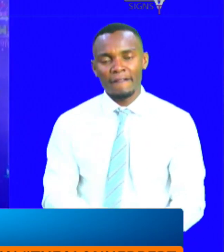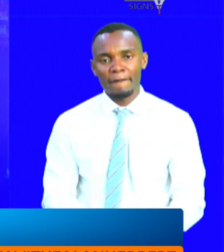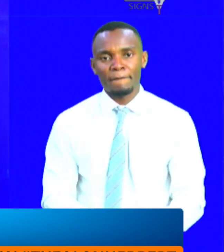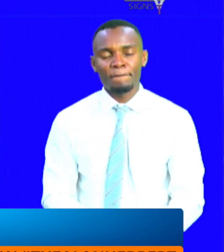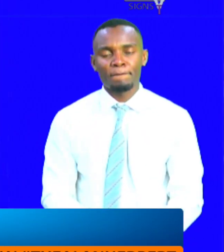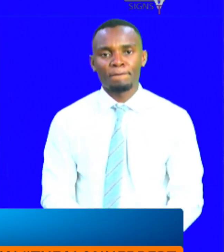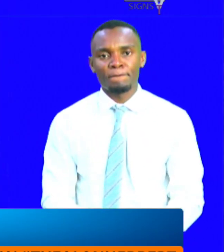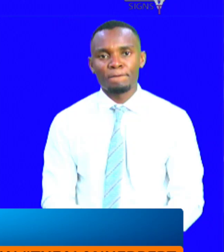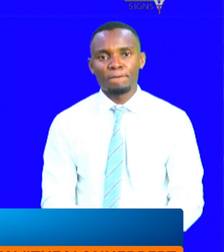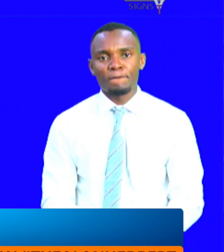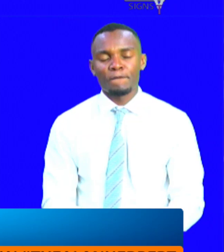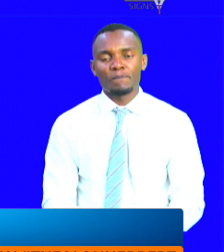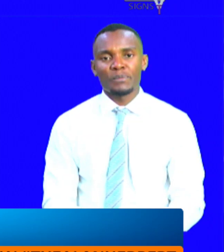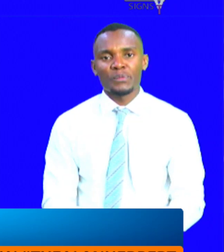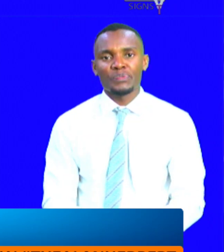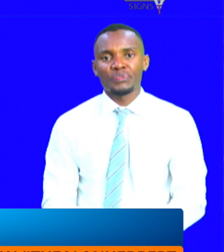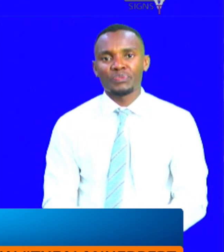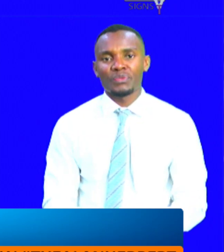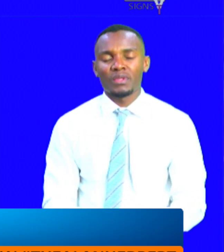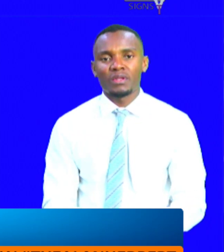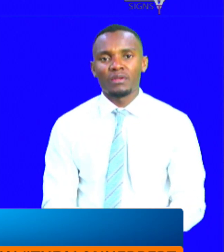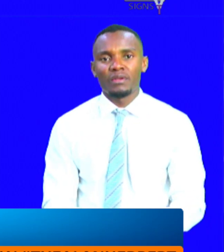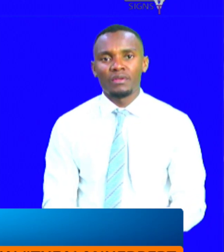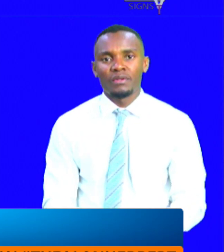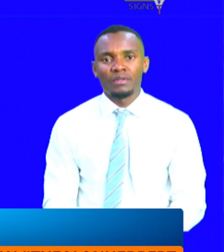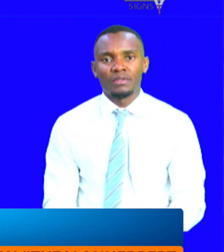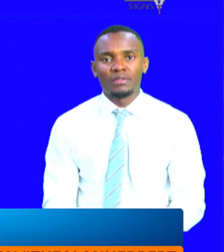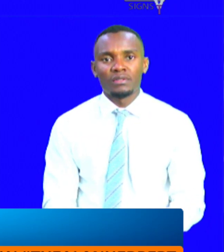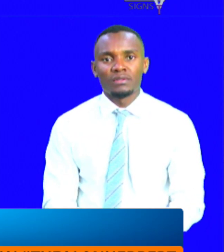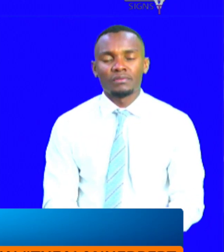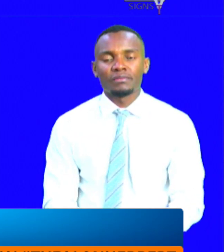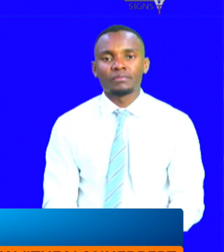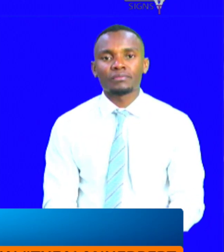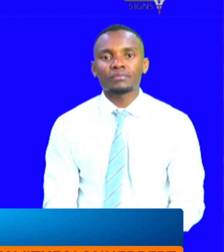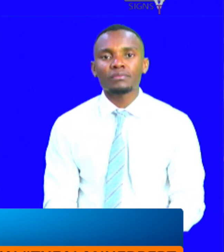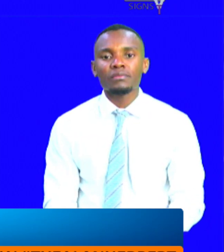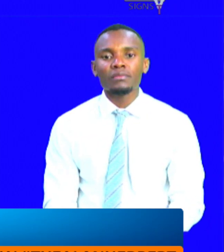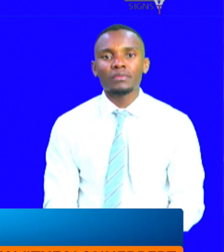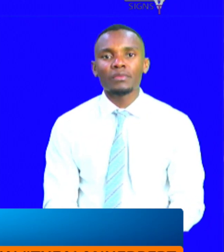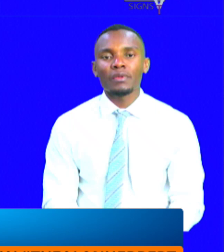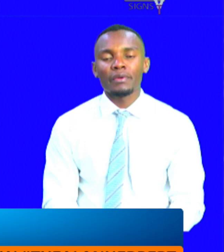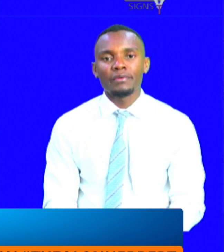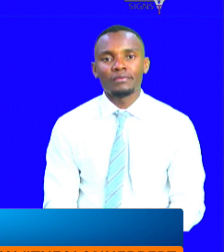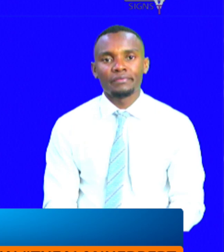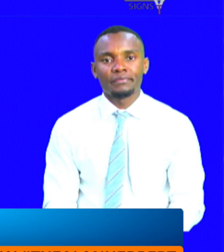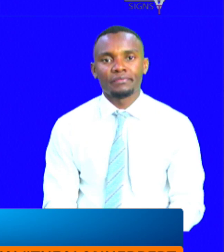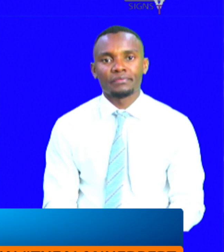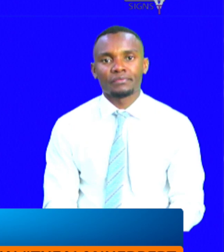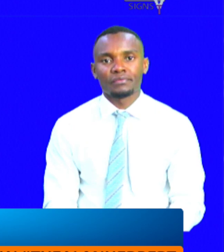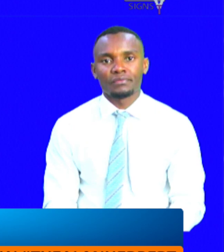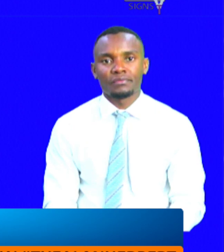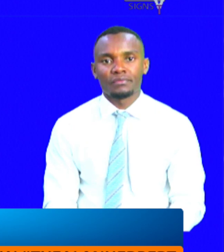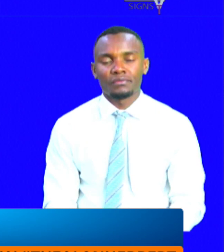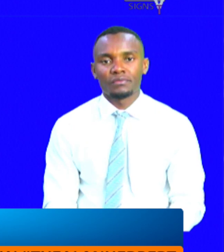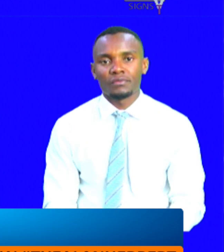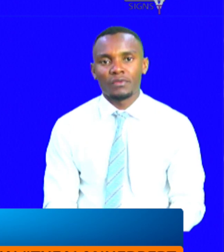haki kuwa kitu kama hiyo imetokea. Sijawahi samoniwa, hakuna barua, hakuna mawasiliano yoyote. Hatujawahi kuwa na